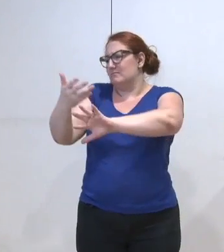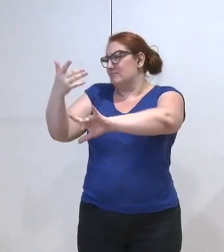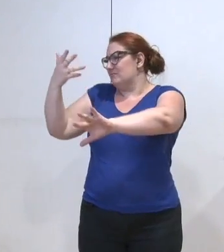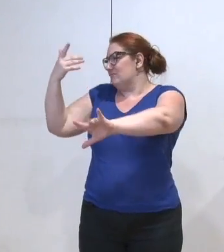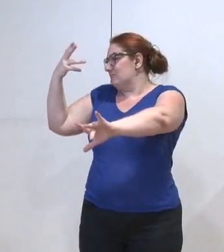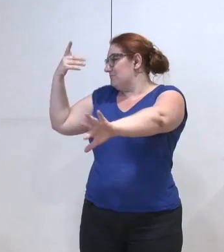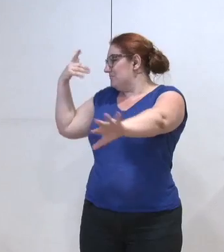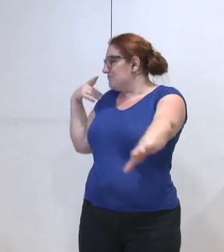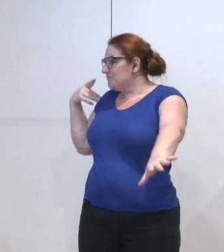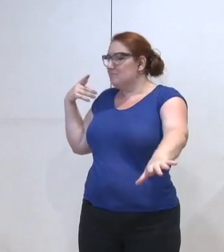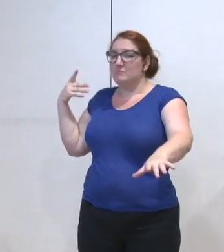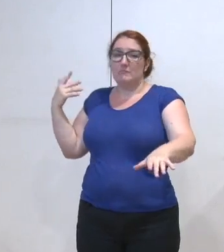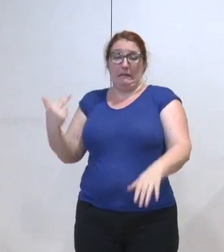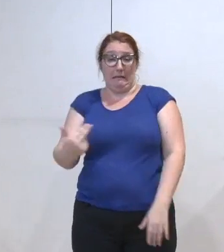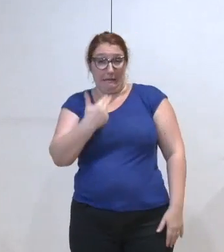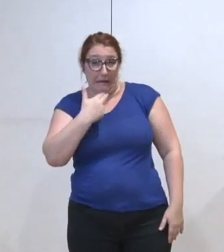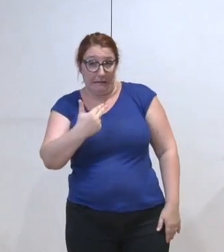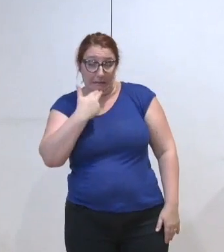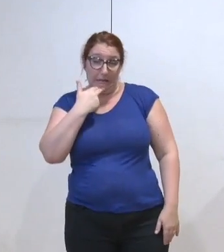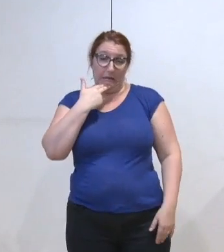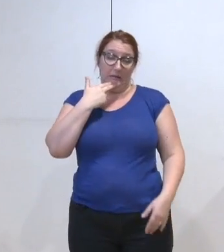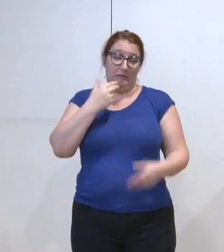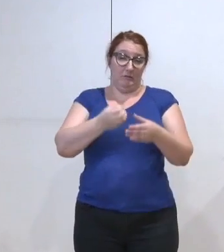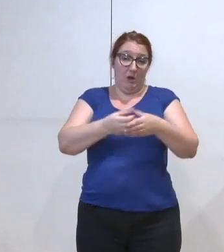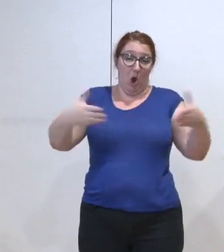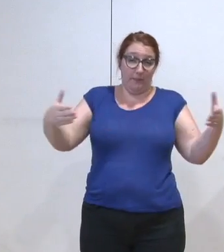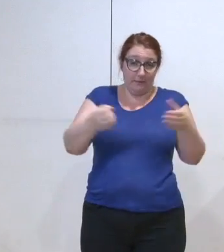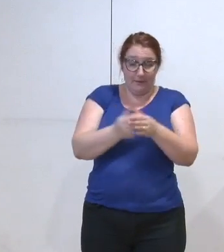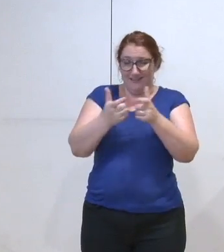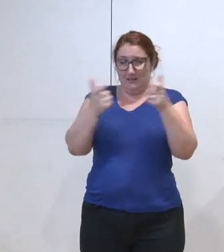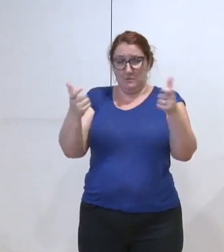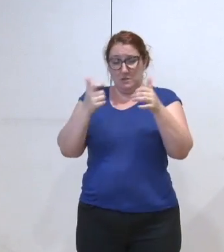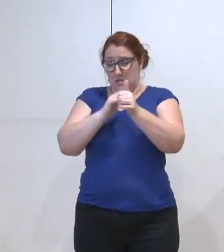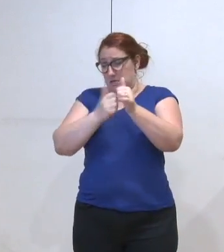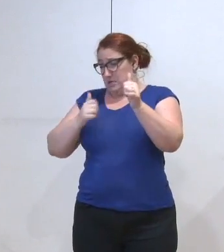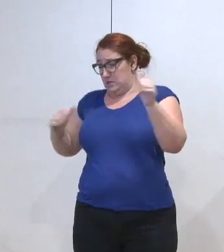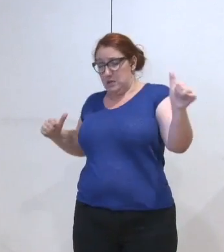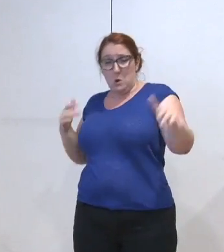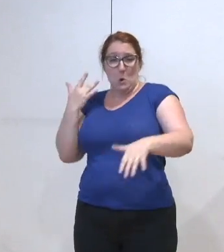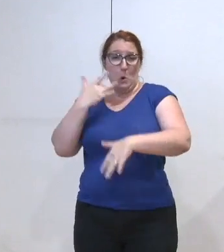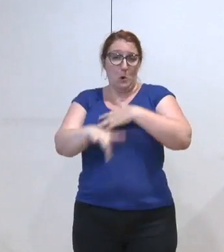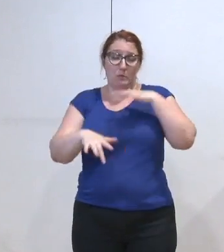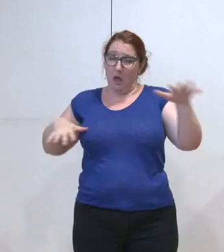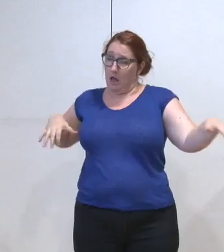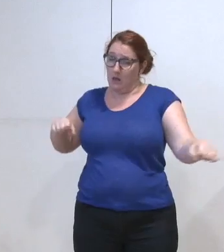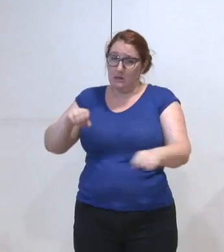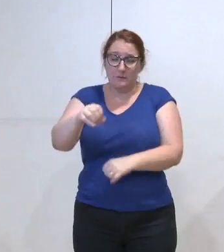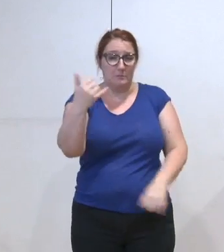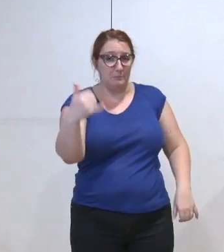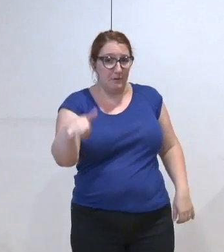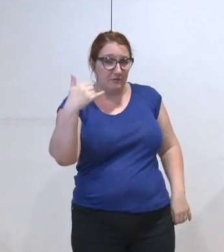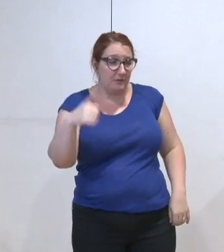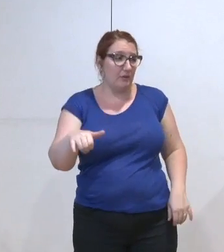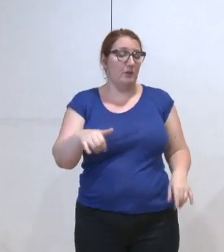en quantité qu'en qualité des classes des établissements pour l'accueil des jeunes grenoblois en maternelle et en